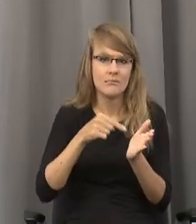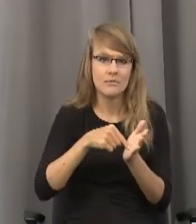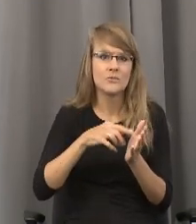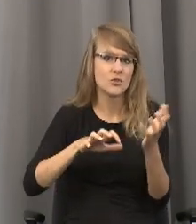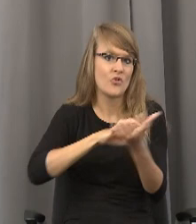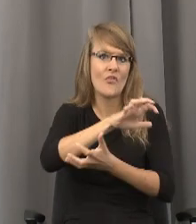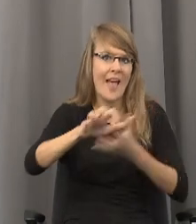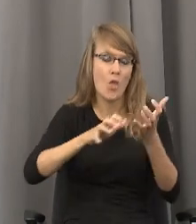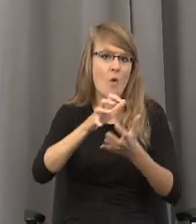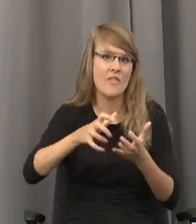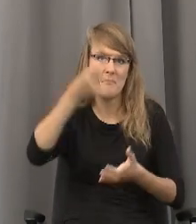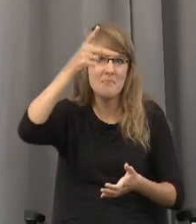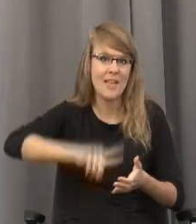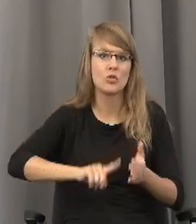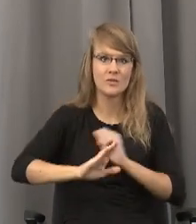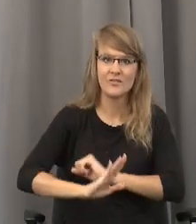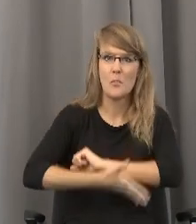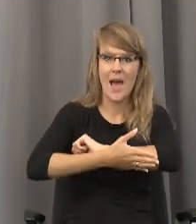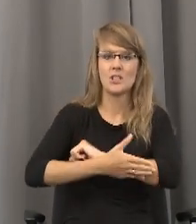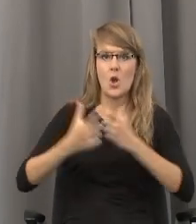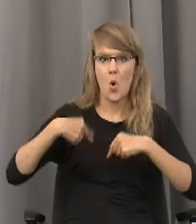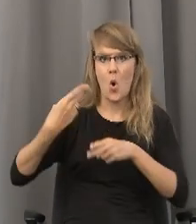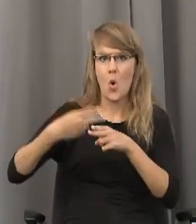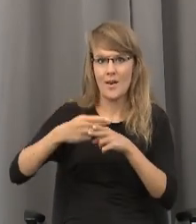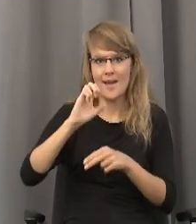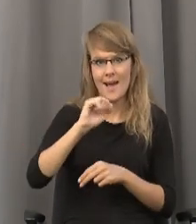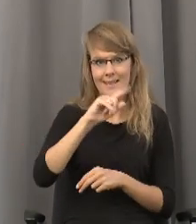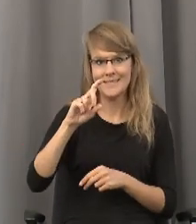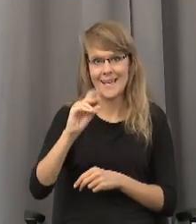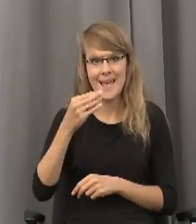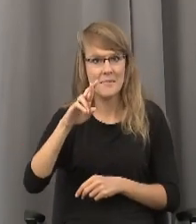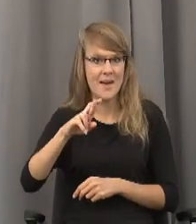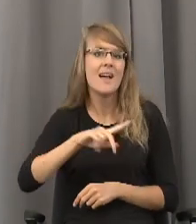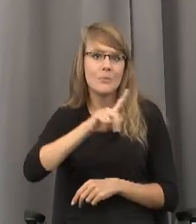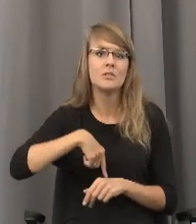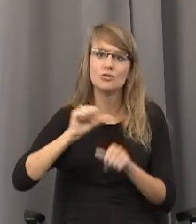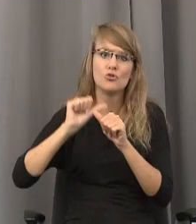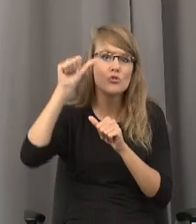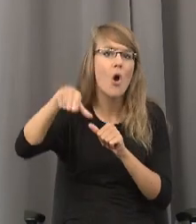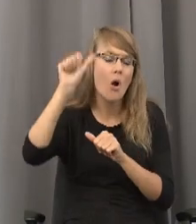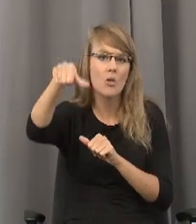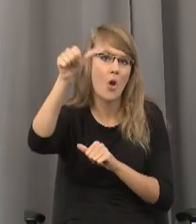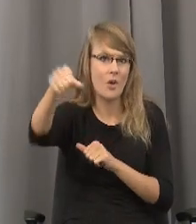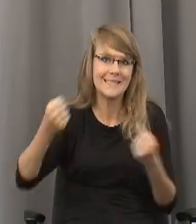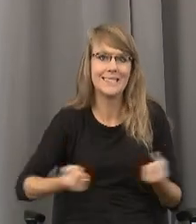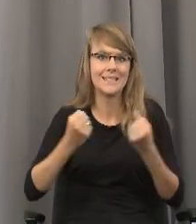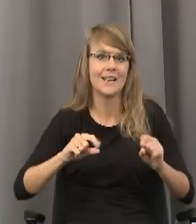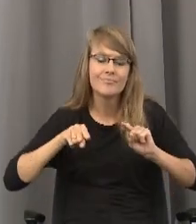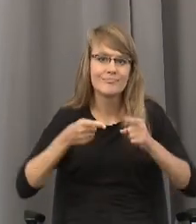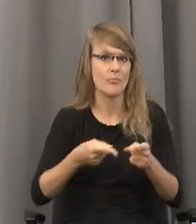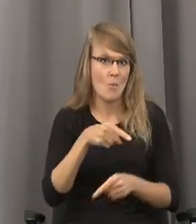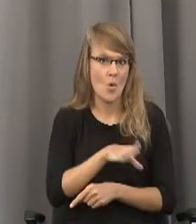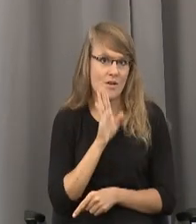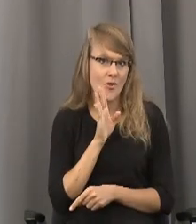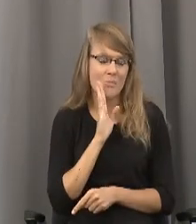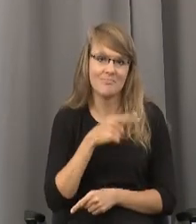Chorobą Alzheimera. Co roku staramy się organizować podobne wydarzenia, także cieszę się, że dzięki tej inicjatywie możemy